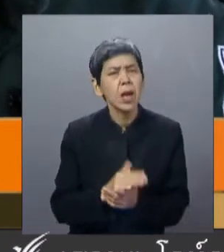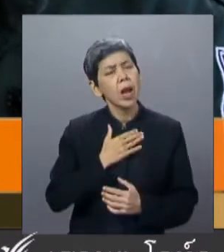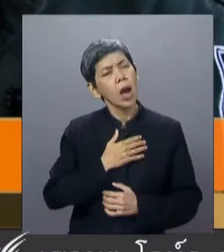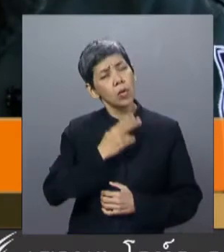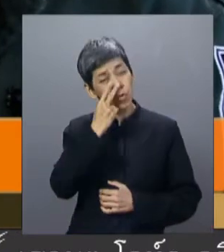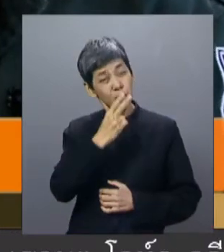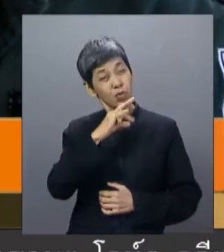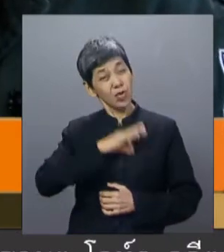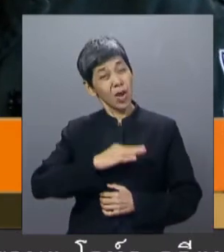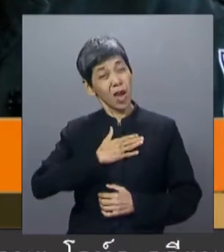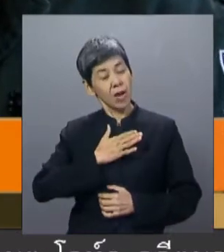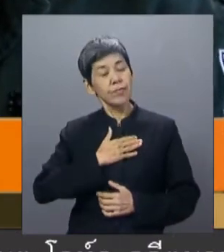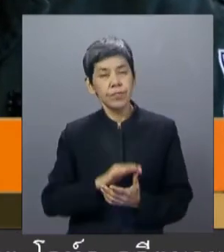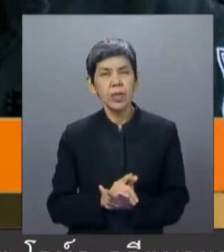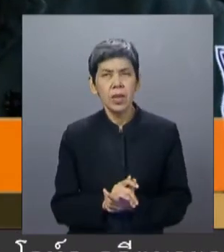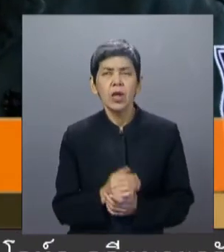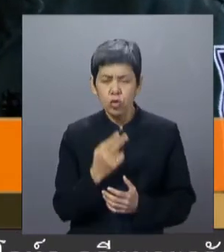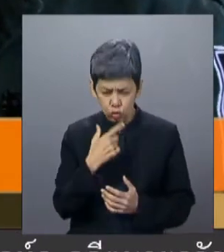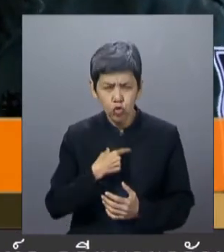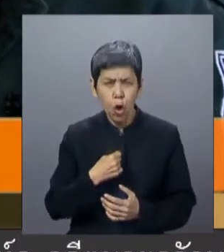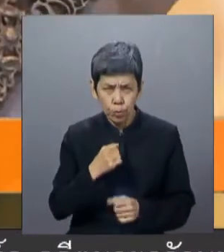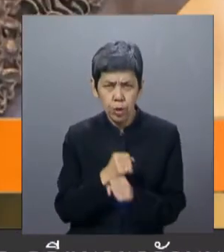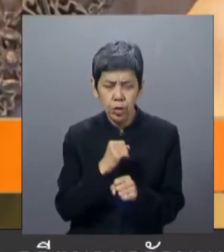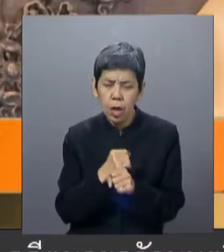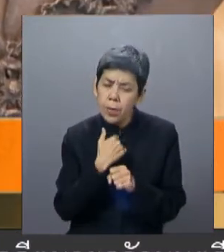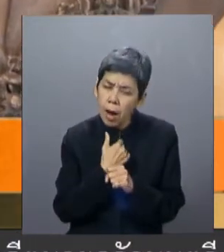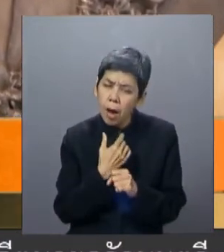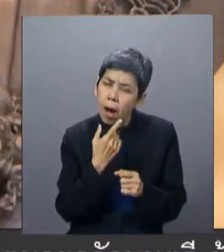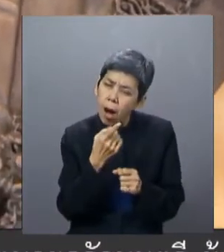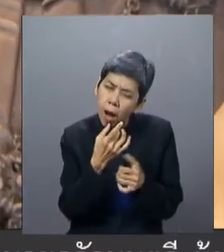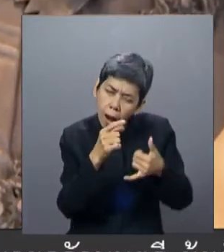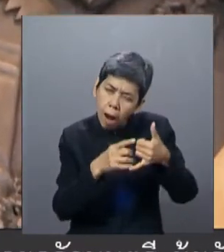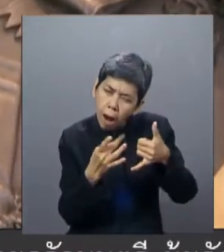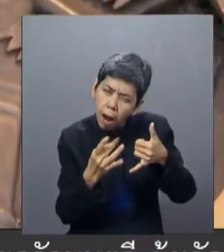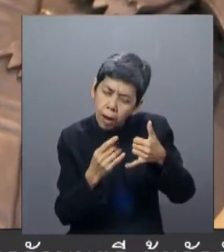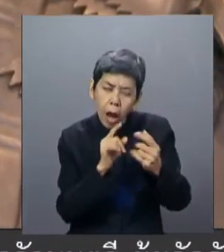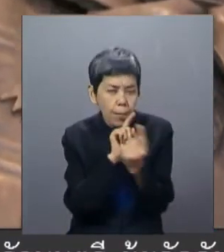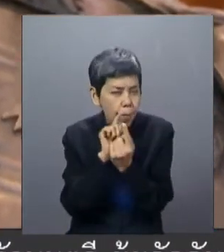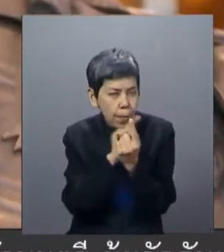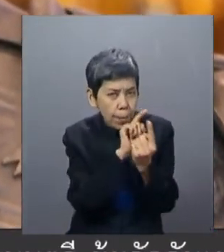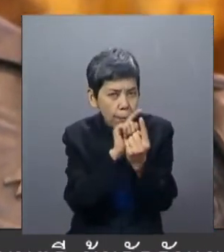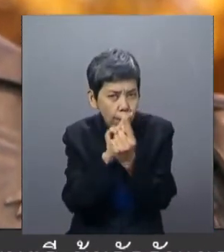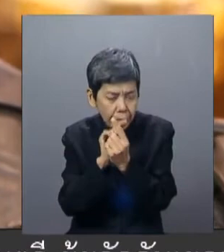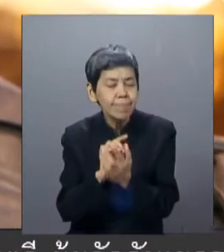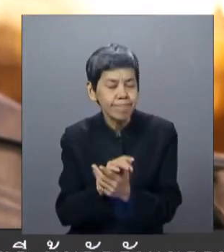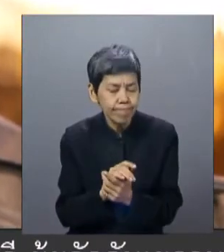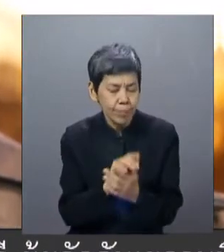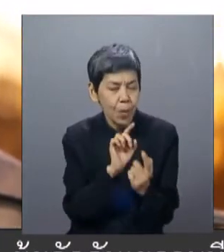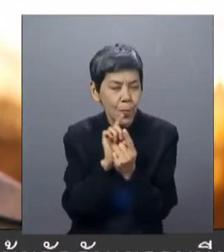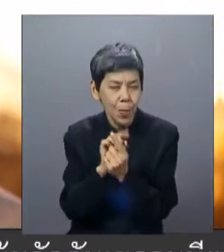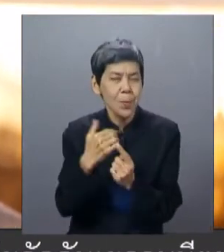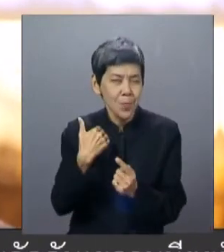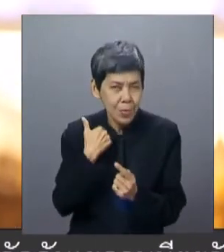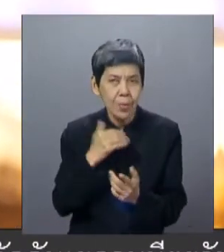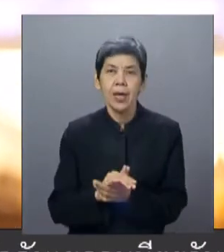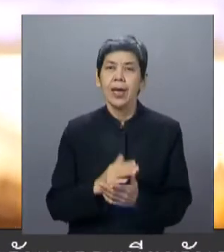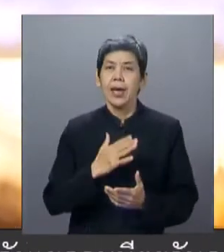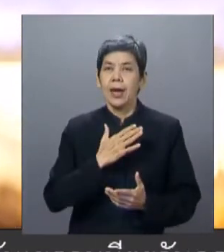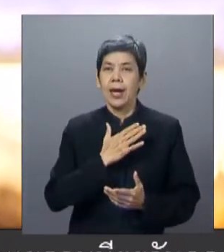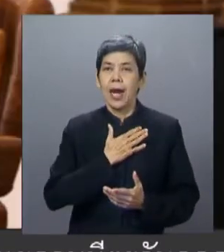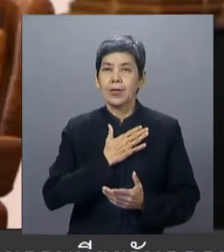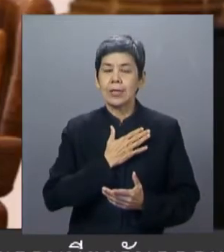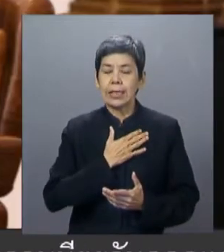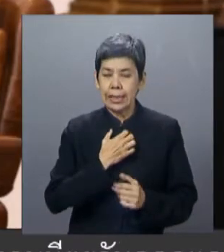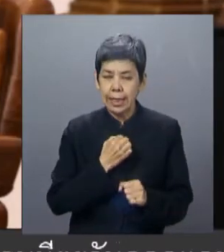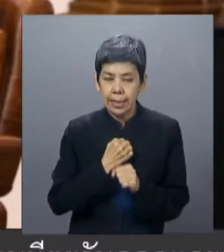นตัวแล้วเนี่ยก็จะชอบงานที่มีเรื่องราวก็รู้จักกับศิลปินค่อนข้างที่จะเยอะอยู่แล้วเพราะฉะนั้นเนี่ยในการที่